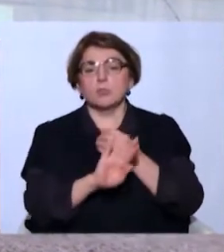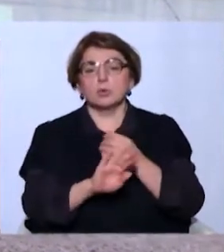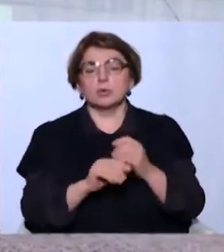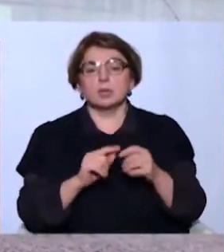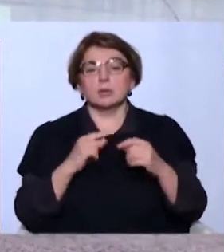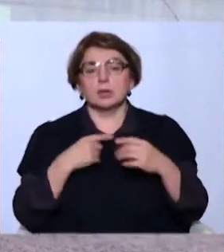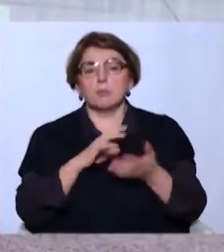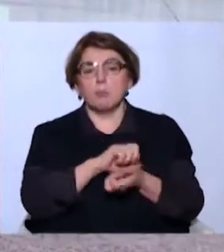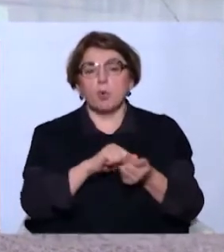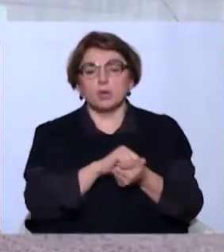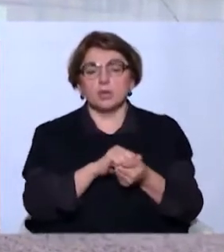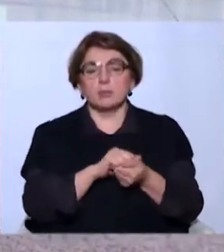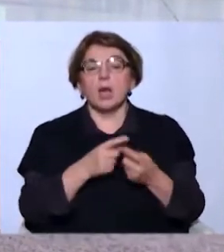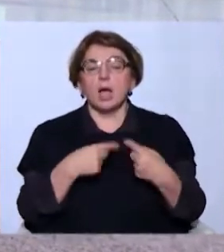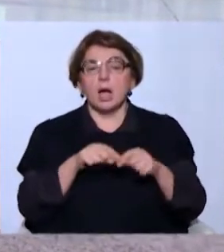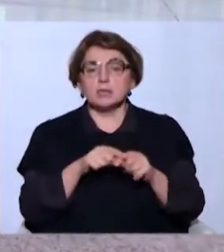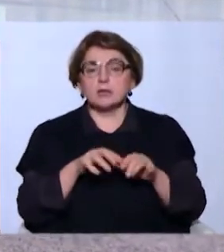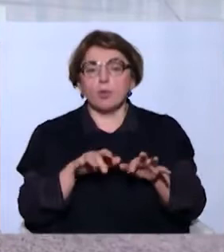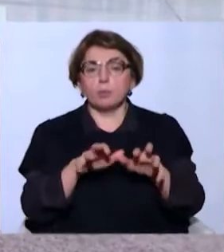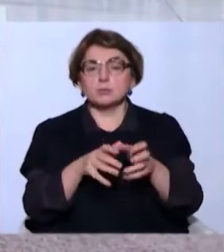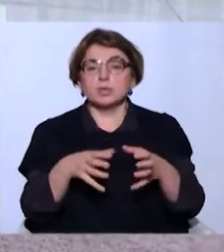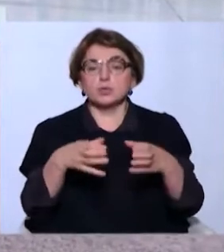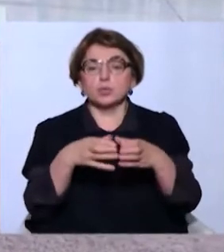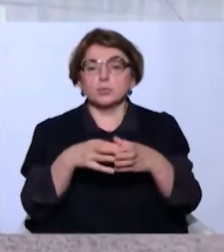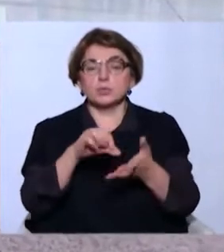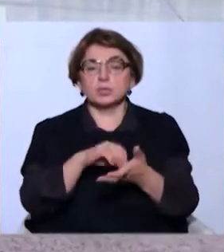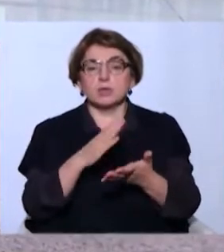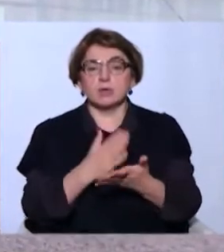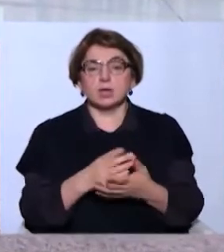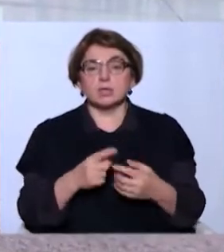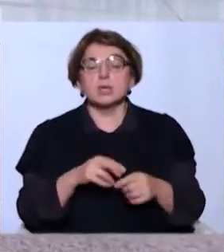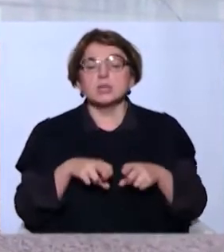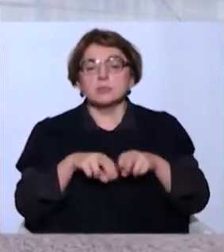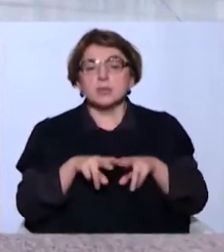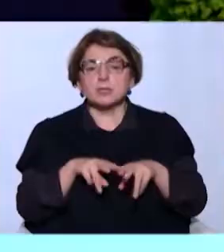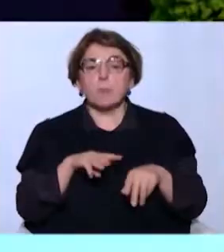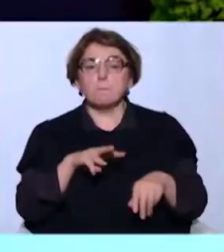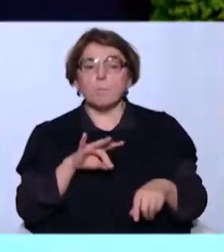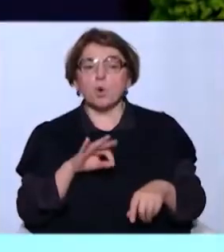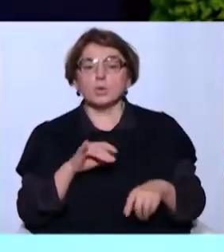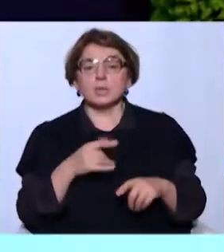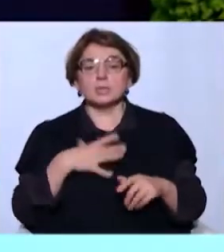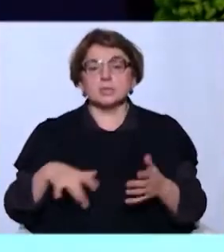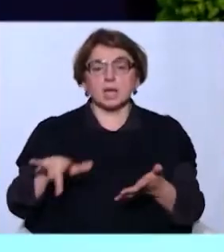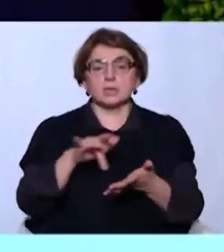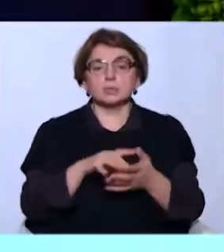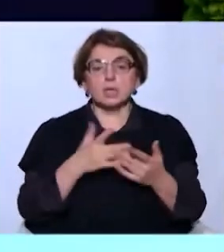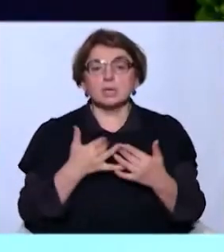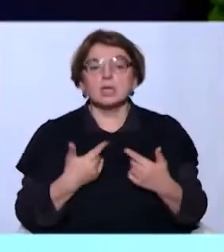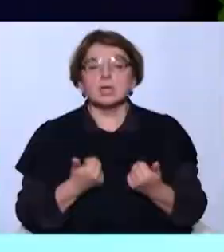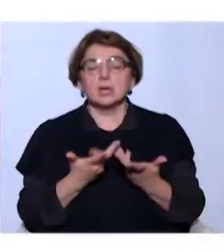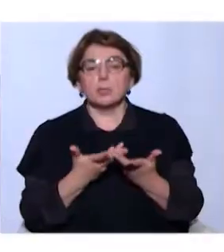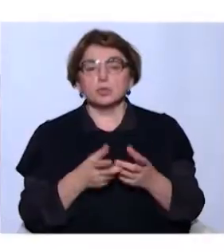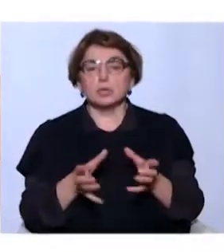გარდა ობობასნაირთა კლასისა, კლასში არის ობობების გარდა გაერთიანებული მორიელები. საქართველოში რამდენიმე